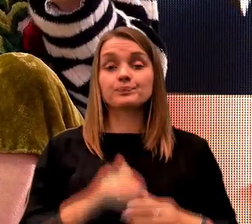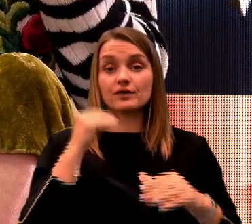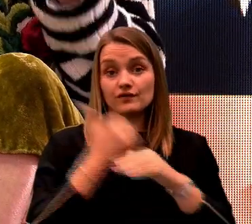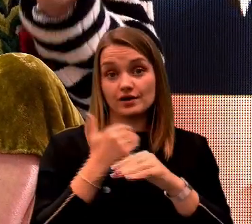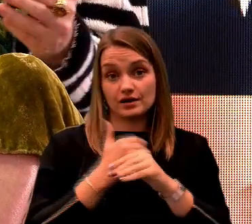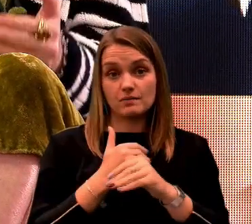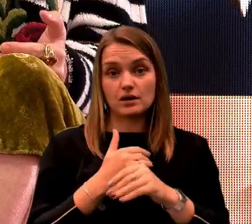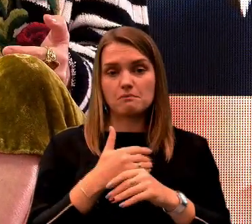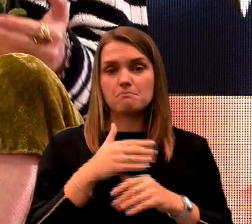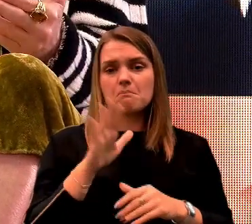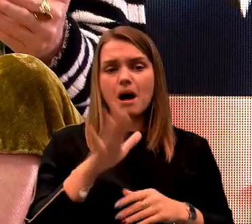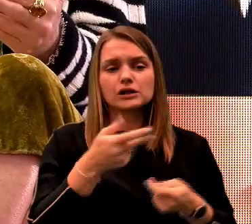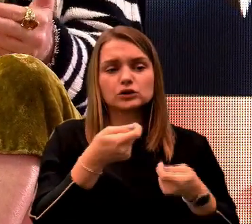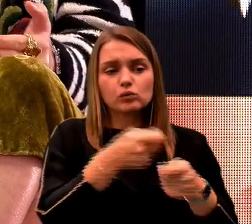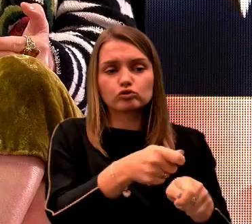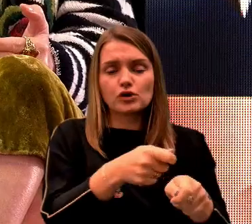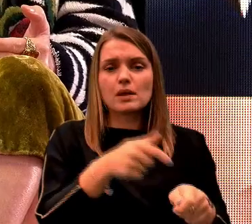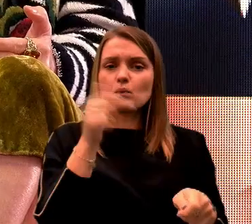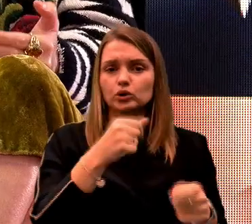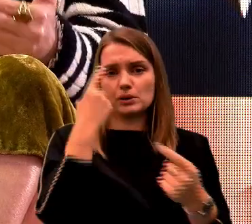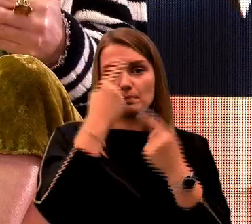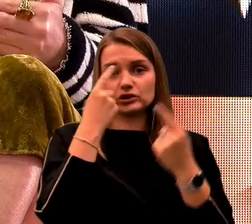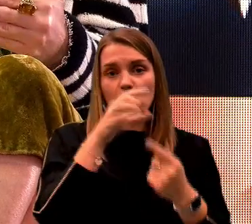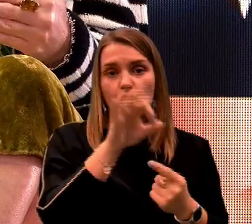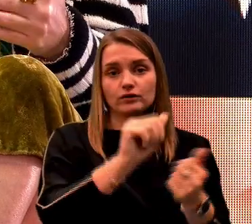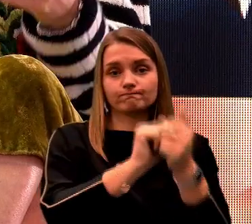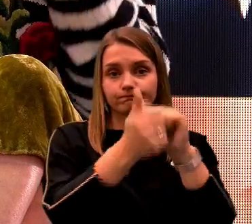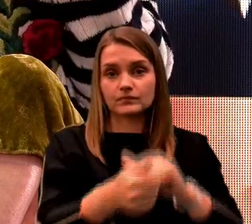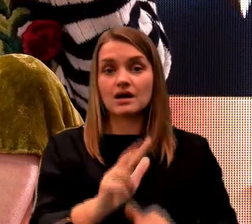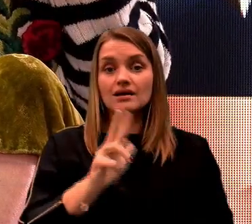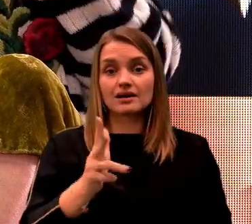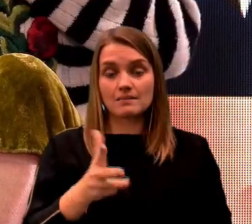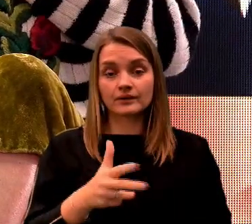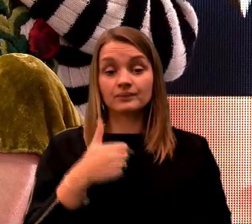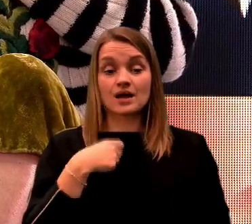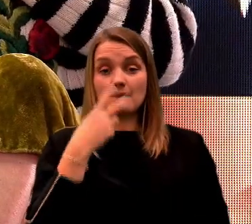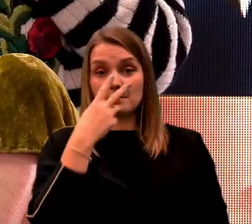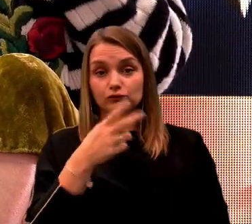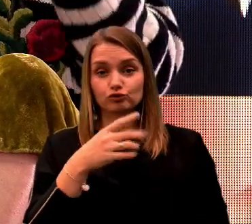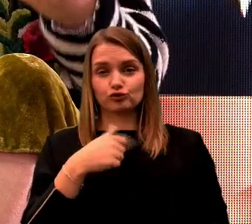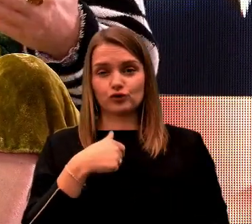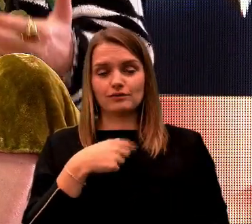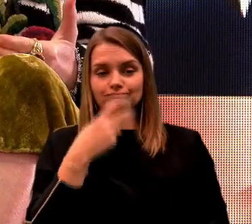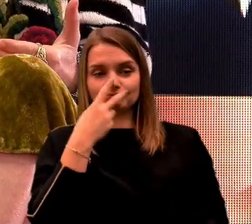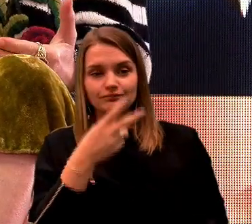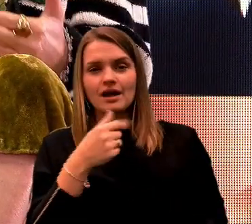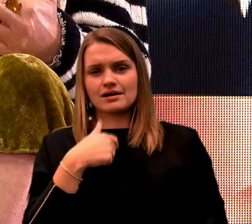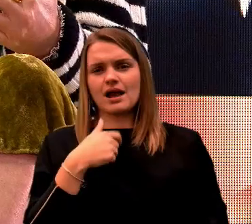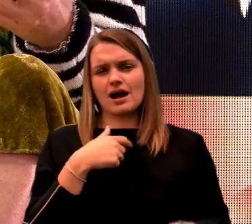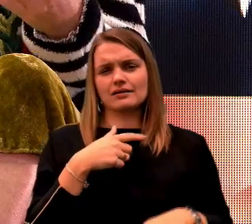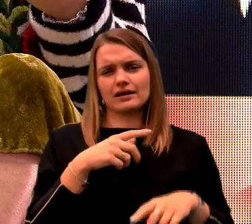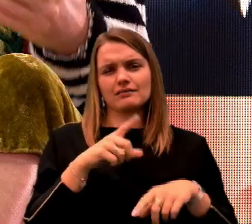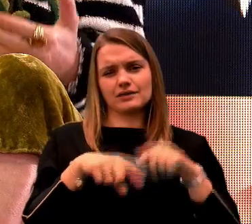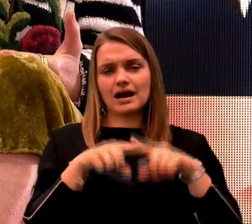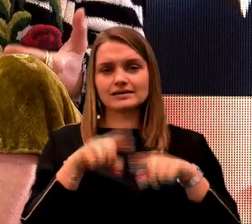są zmuszone zacząć o tym myśleć. Ja patrząc z mojego punktu widzenia, ja jestem w klasycznym przemyśle, tylko że